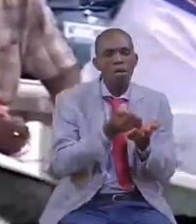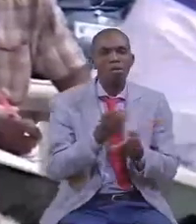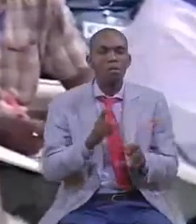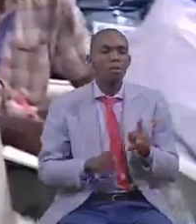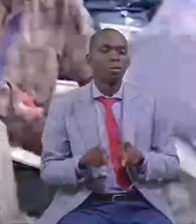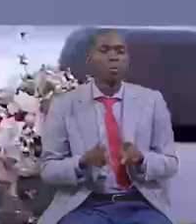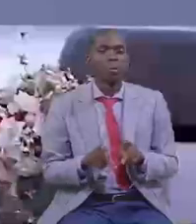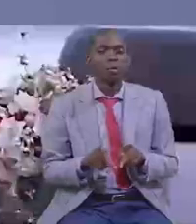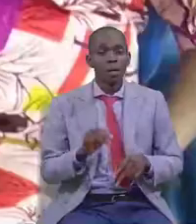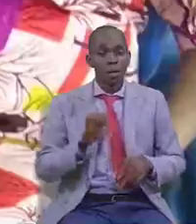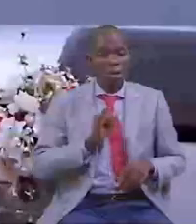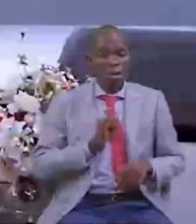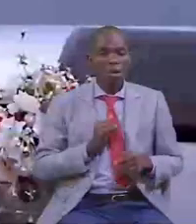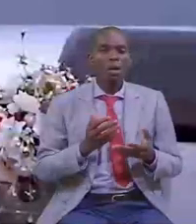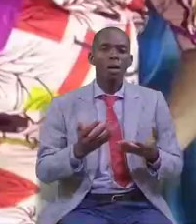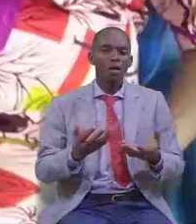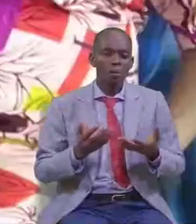je veux aider.